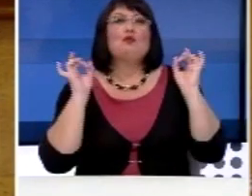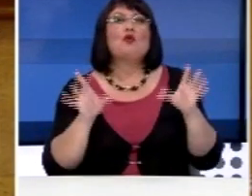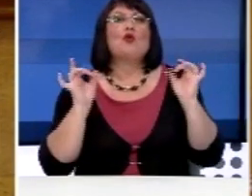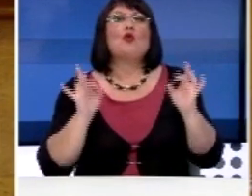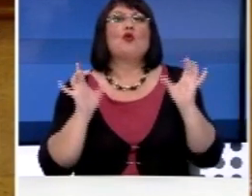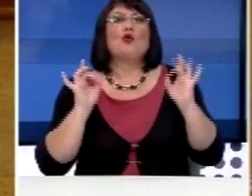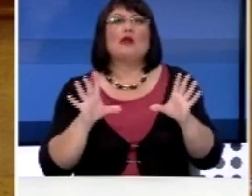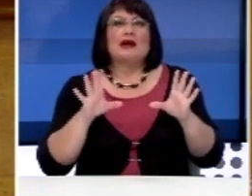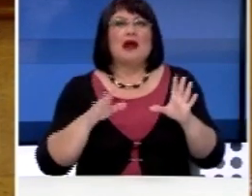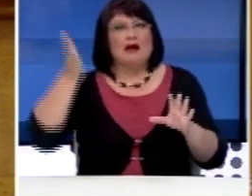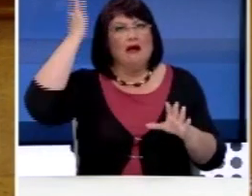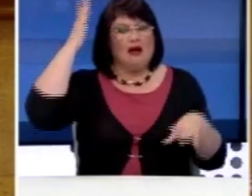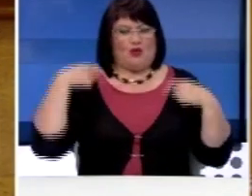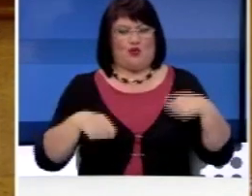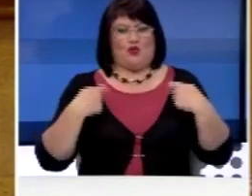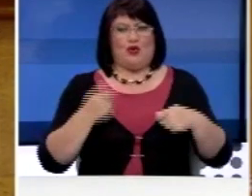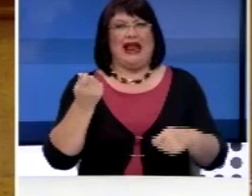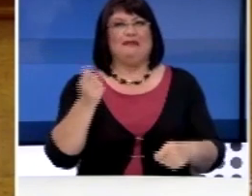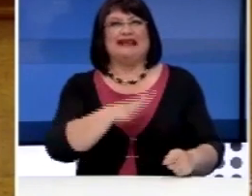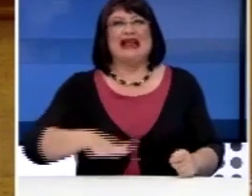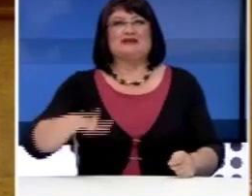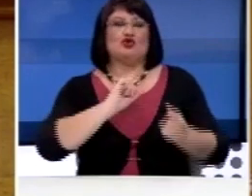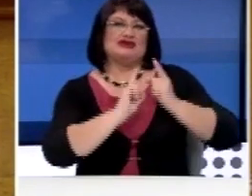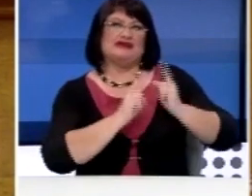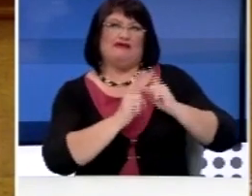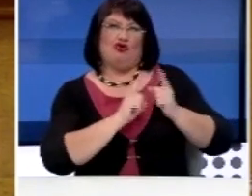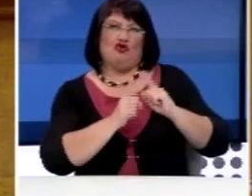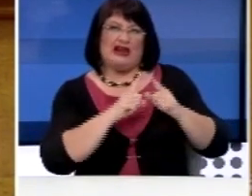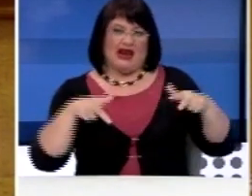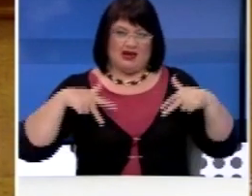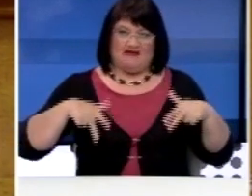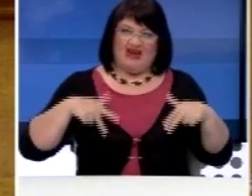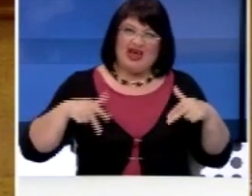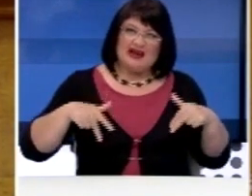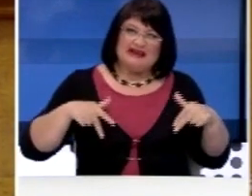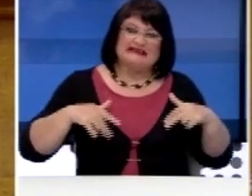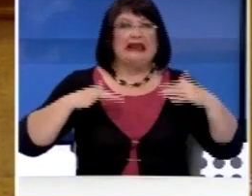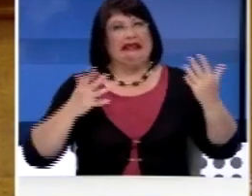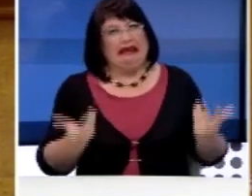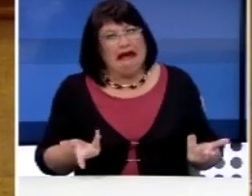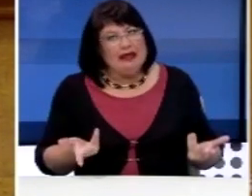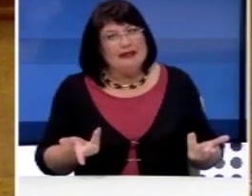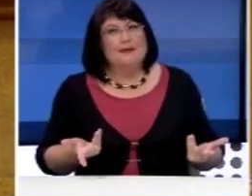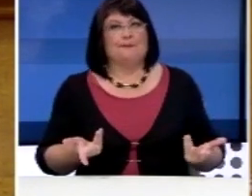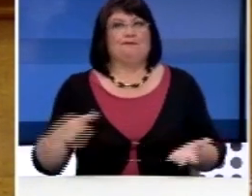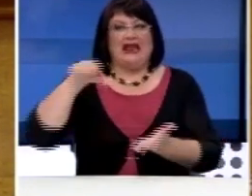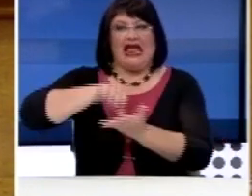στον σύγχρονο καπιταλιστικό κόσμο συμφωνίες ανάμεσα σε κυβερνήσεις, δηλαδή ανάμεσα σε